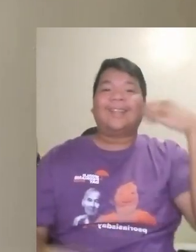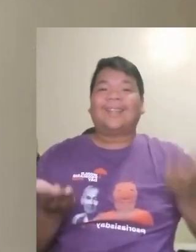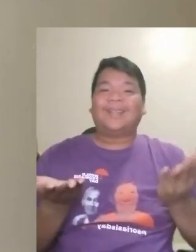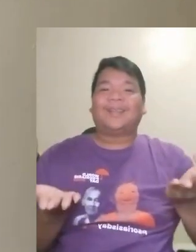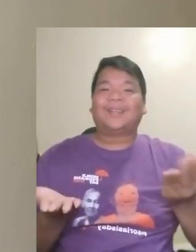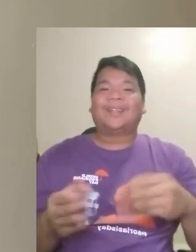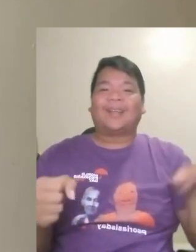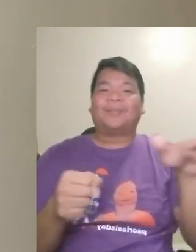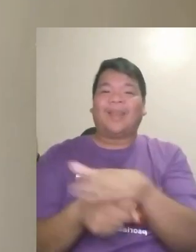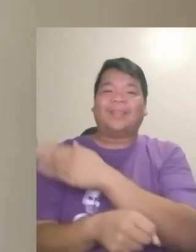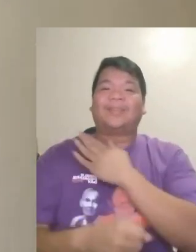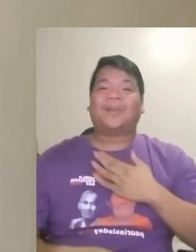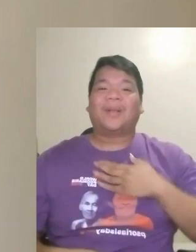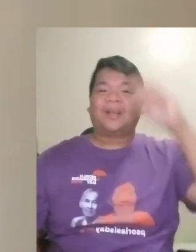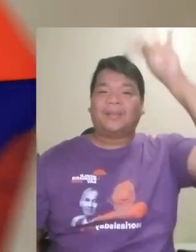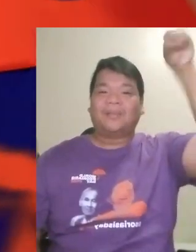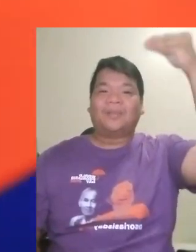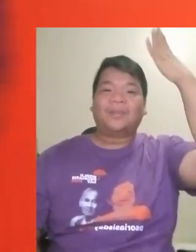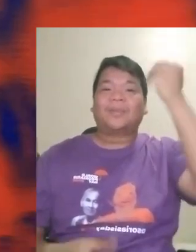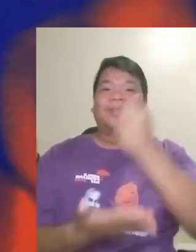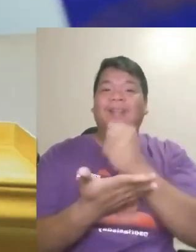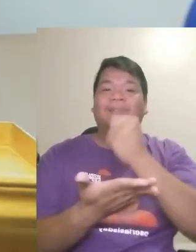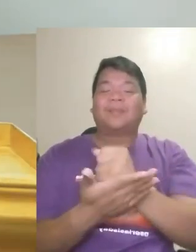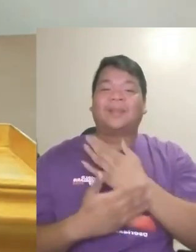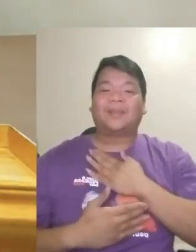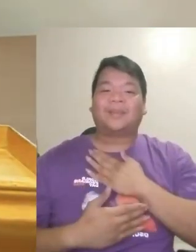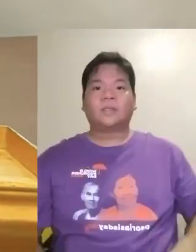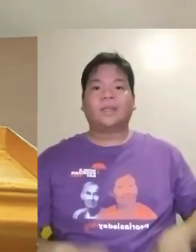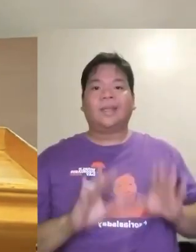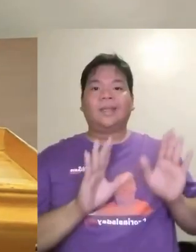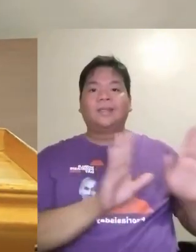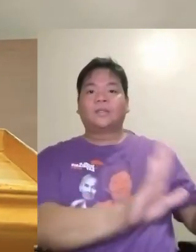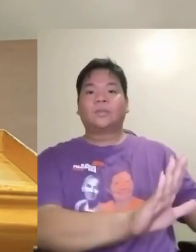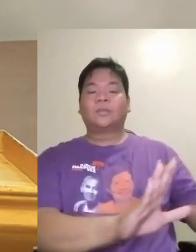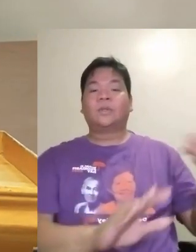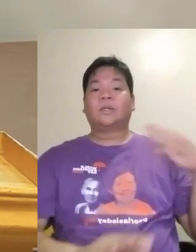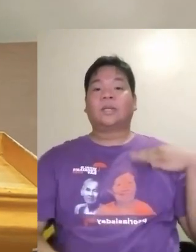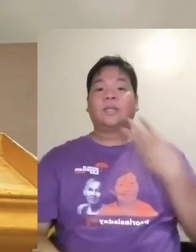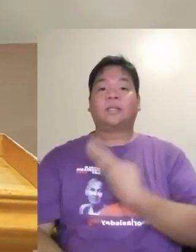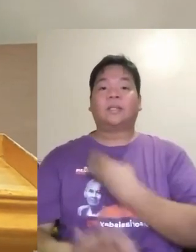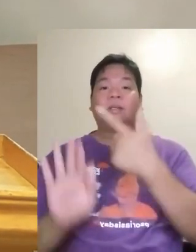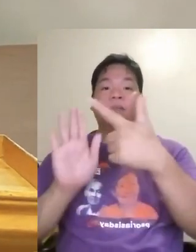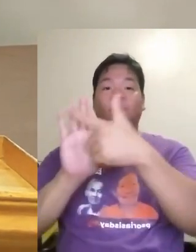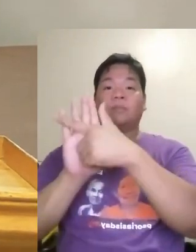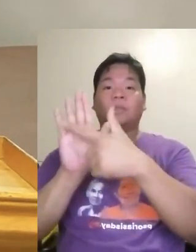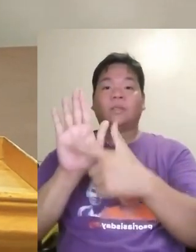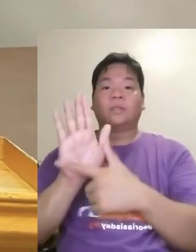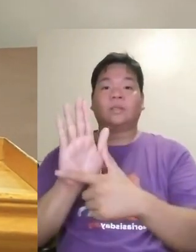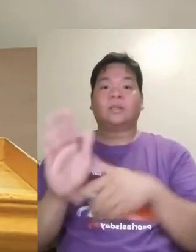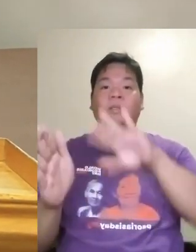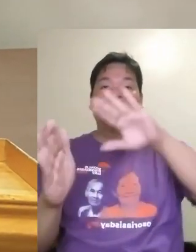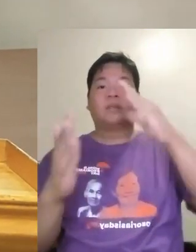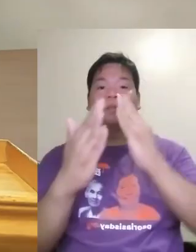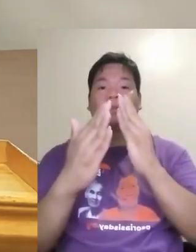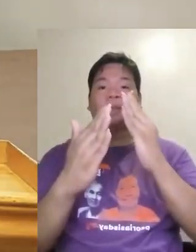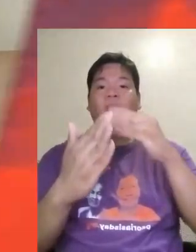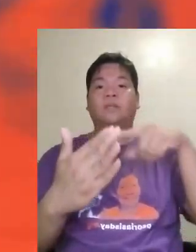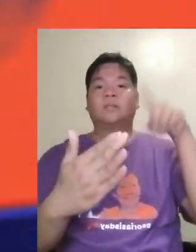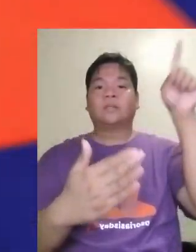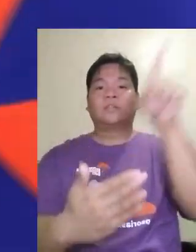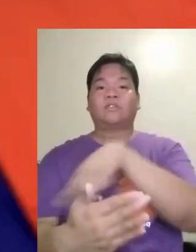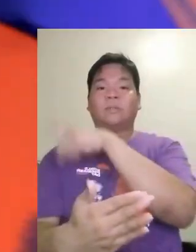Dahil dito, makukompleto ko ang phototherapy sessions ko. Isulong natin ang batas laban sa diskriminasyon.